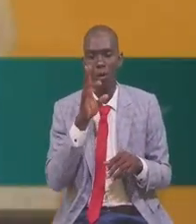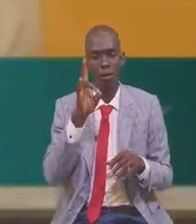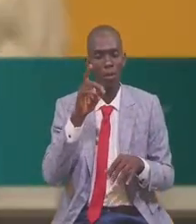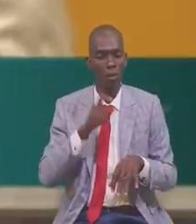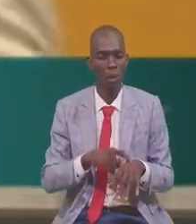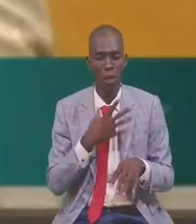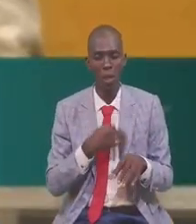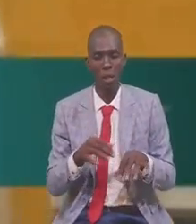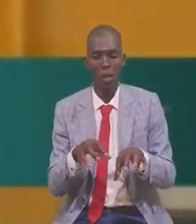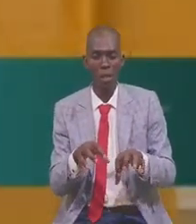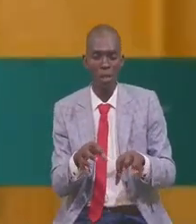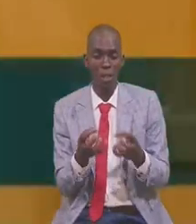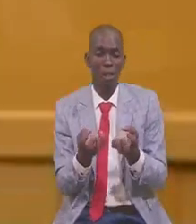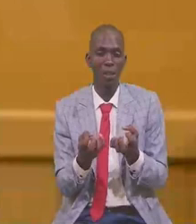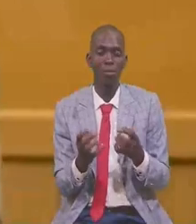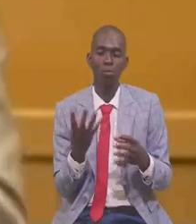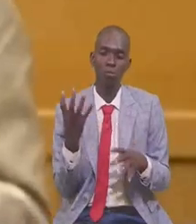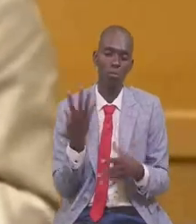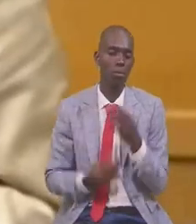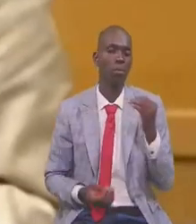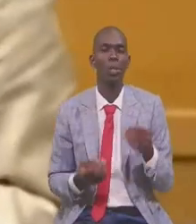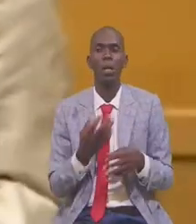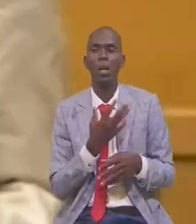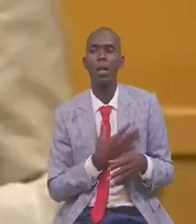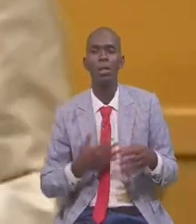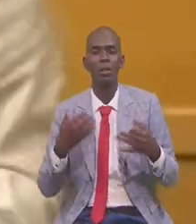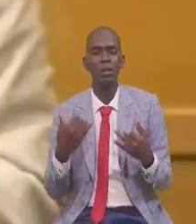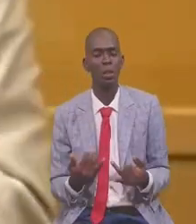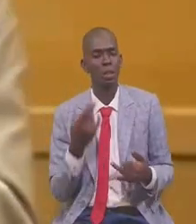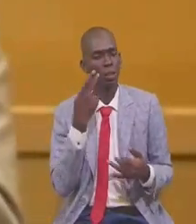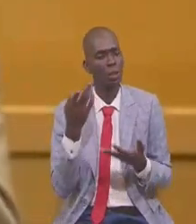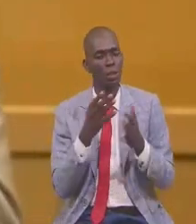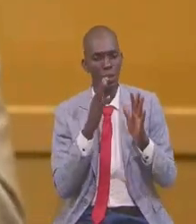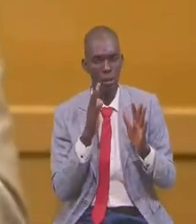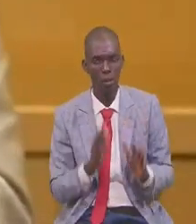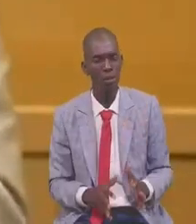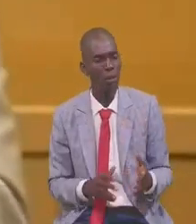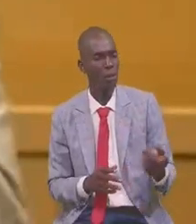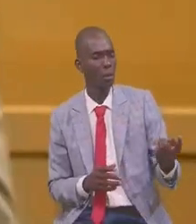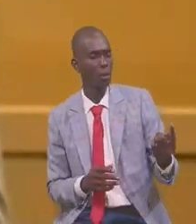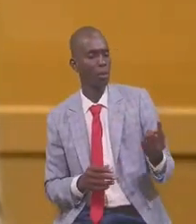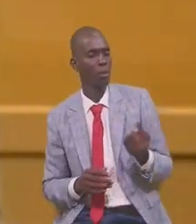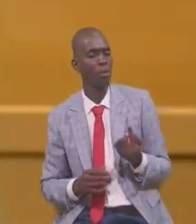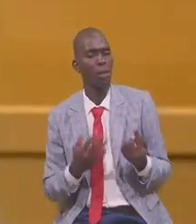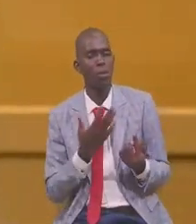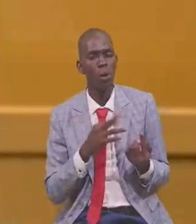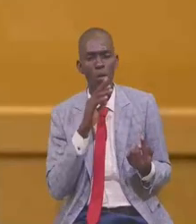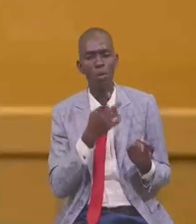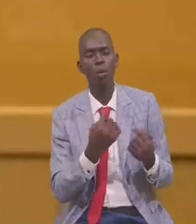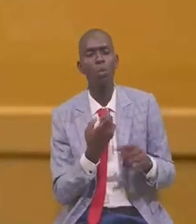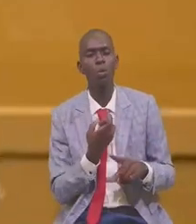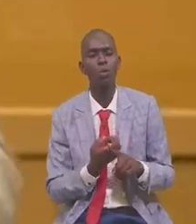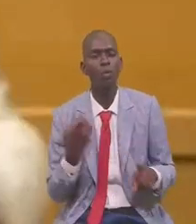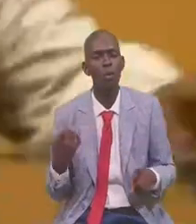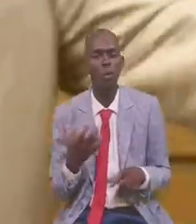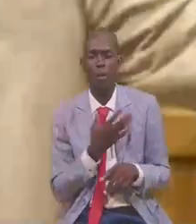voyons Gazi. Oh, d'où viens-tu? Ton serviteur n'est allé nulle part. Est-ce que je ne te voyais pas quand tu as couru